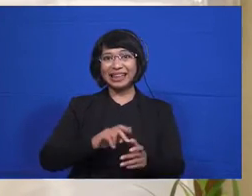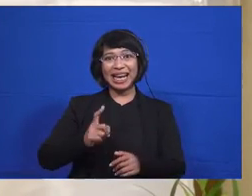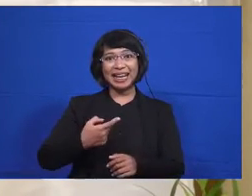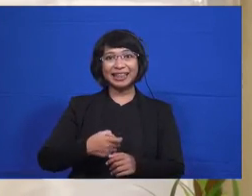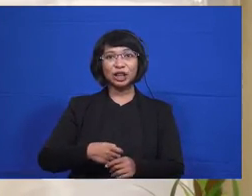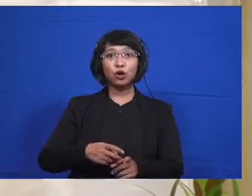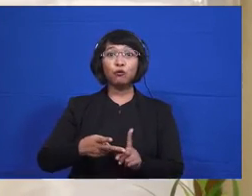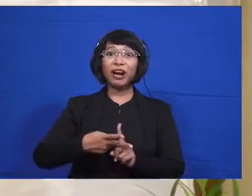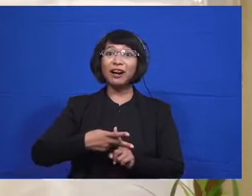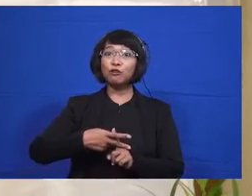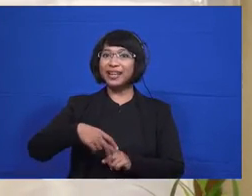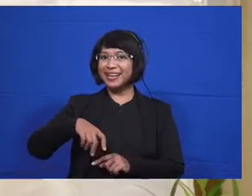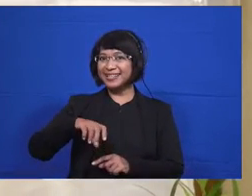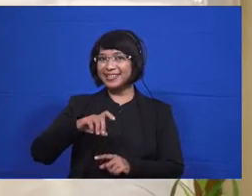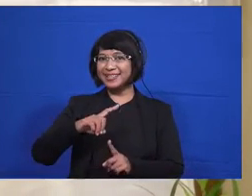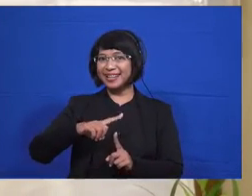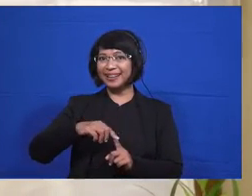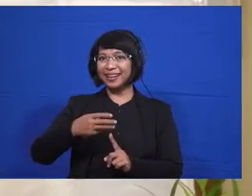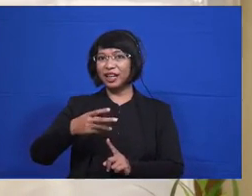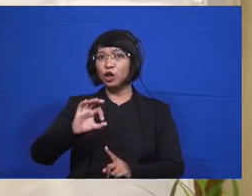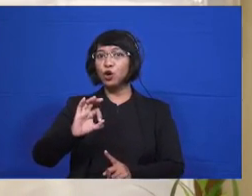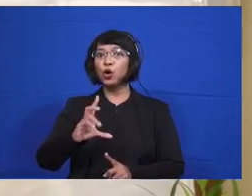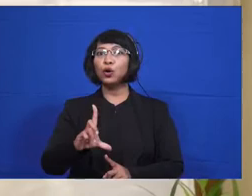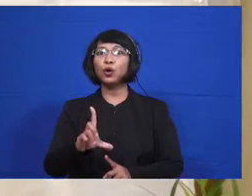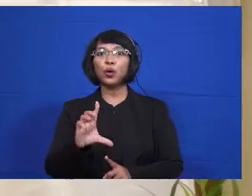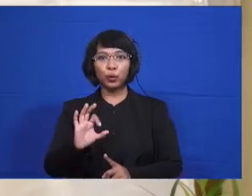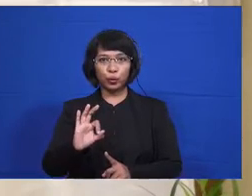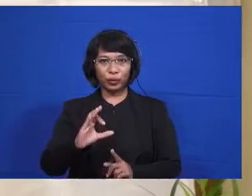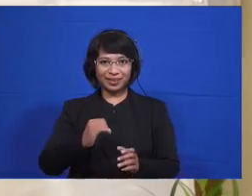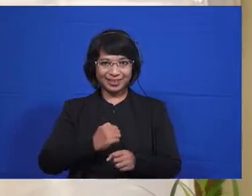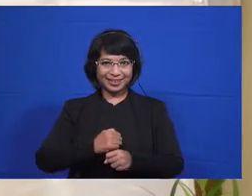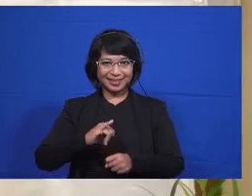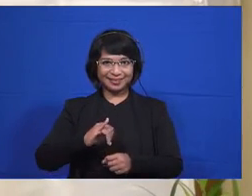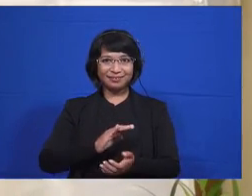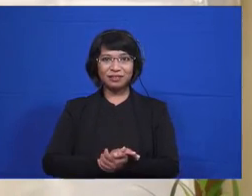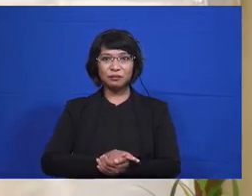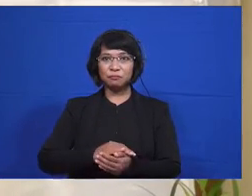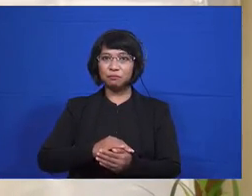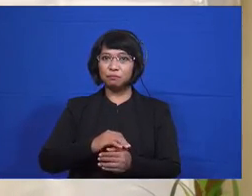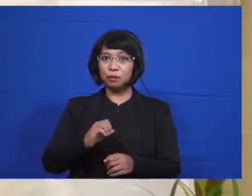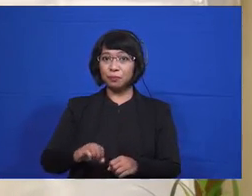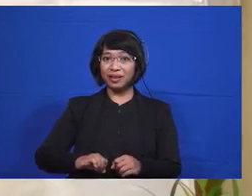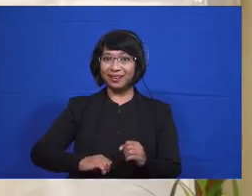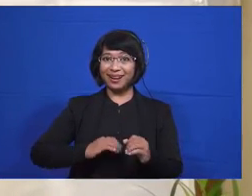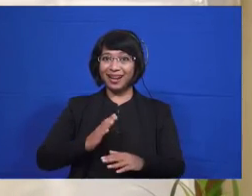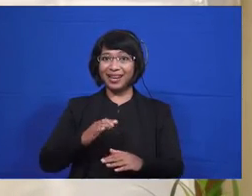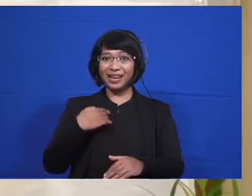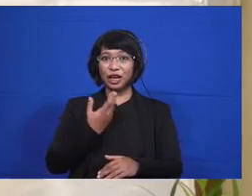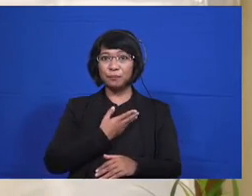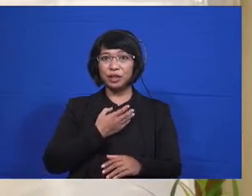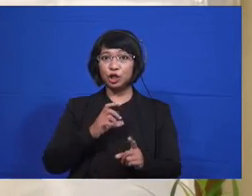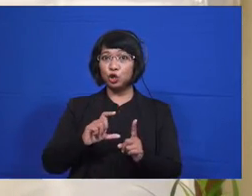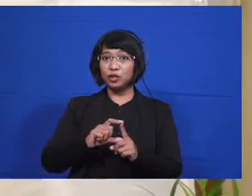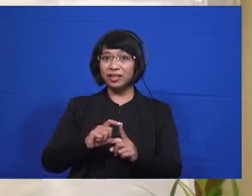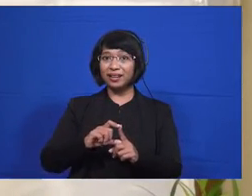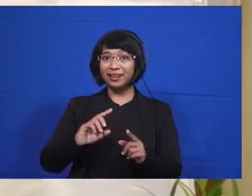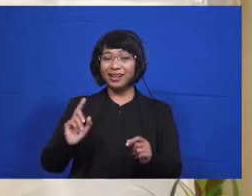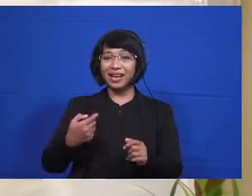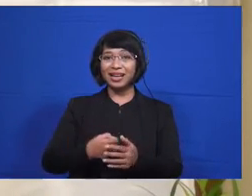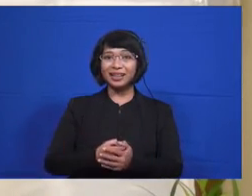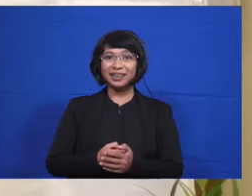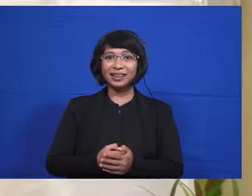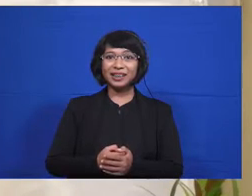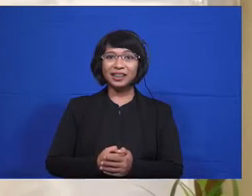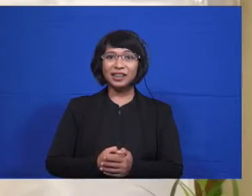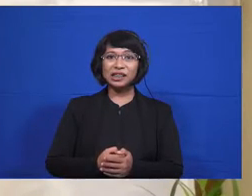Teologi yang telah mengisi, memperkaya kami. Juga para dosen dari Sanata Dharma, Unika